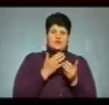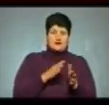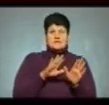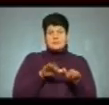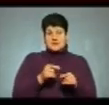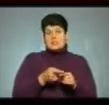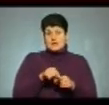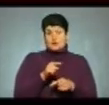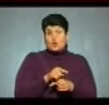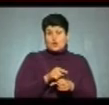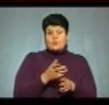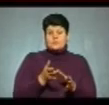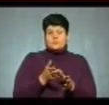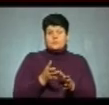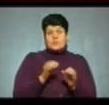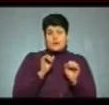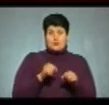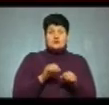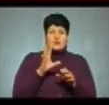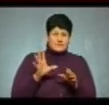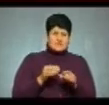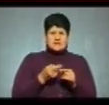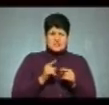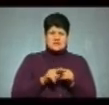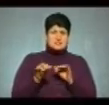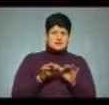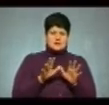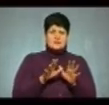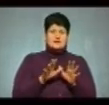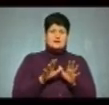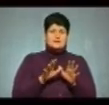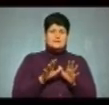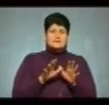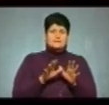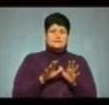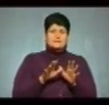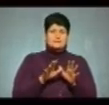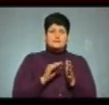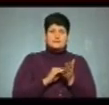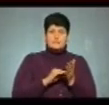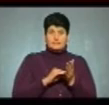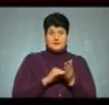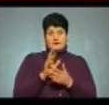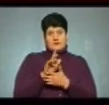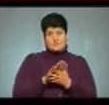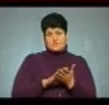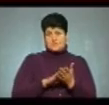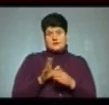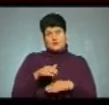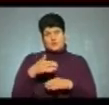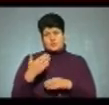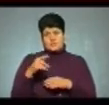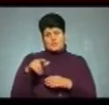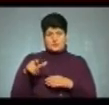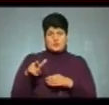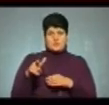того можна оці всі дії щодо приладу обліку проводити. Ну, бачите, з боку мешканців можна поставити